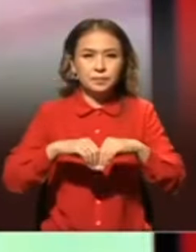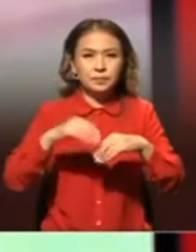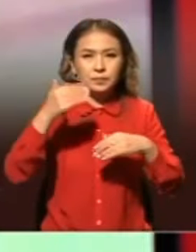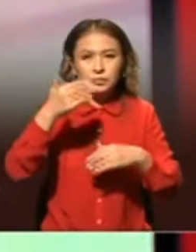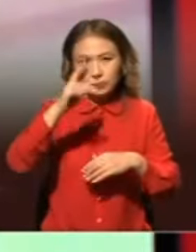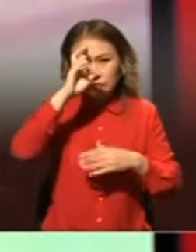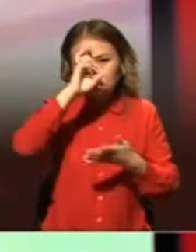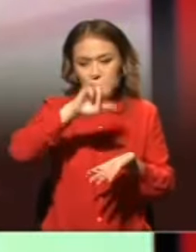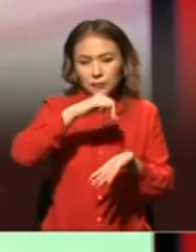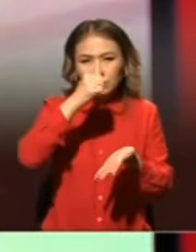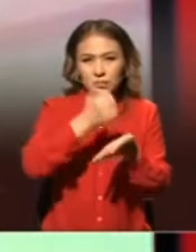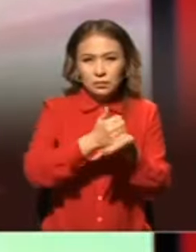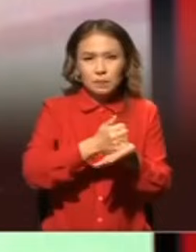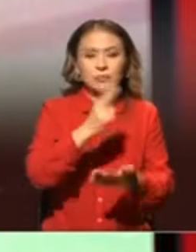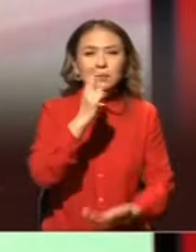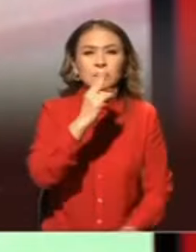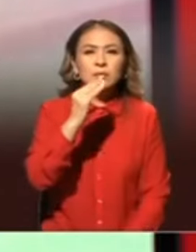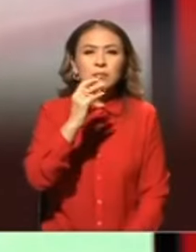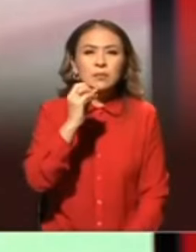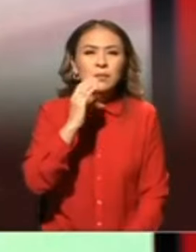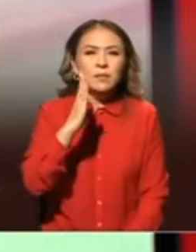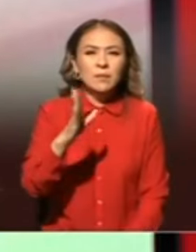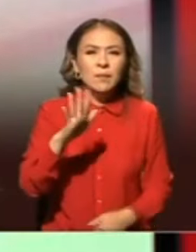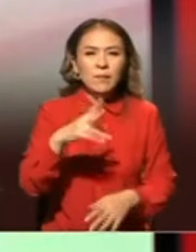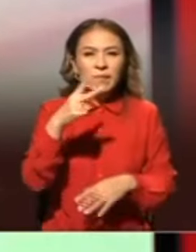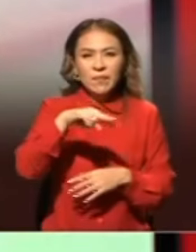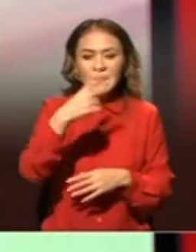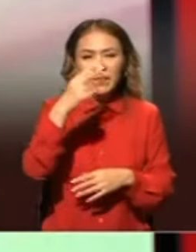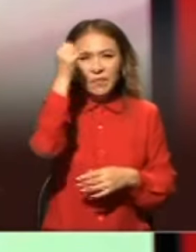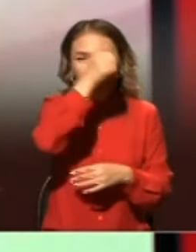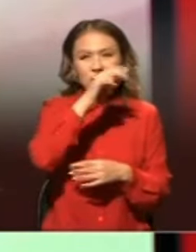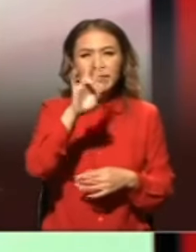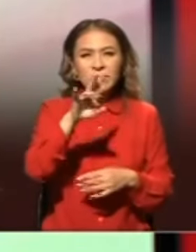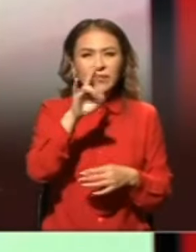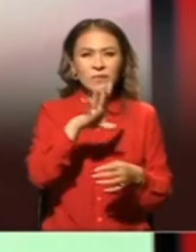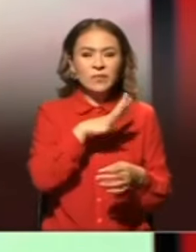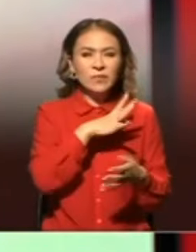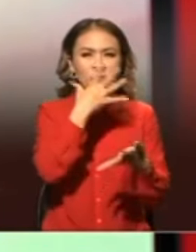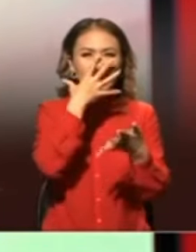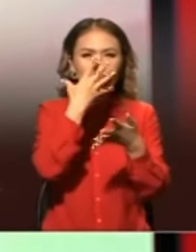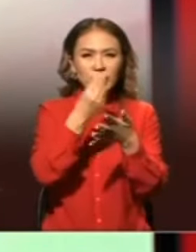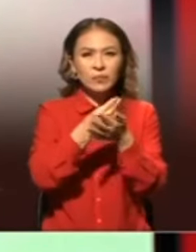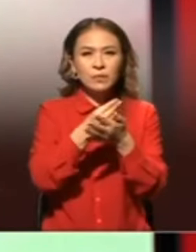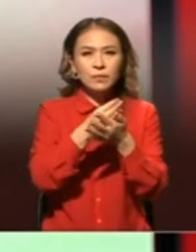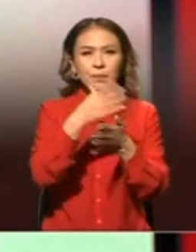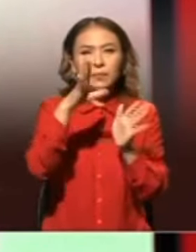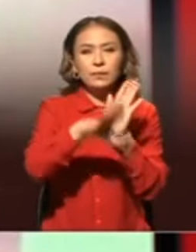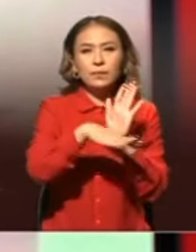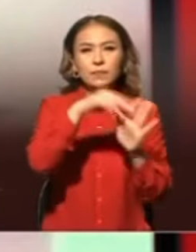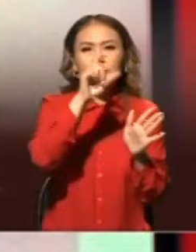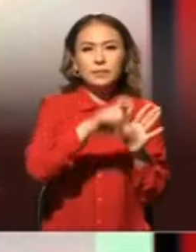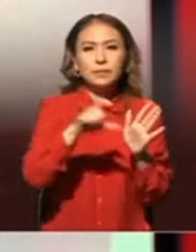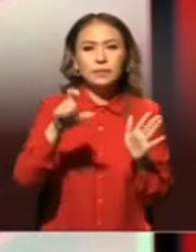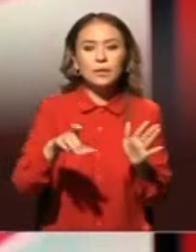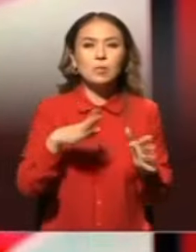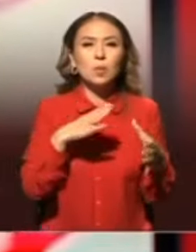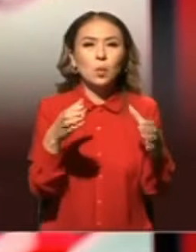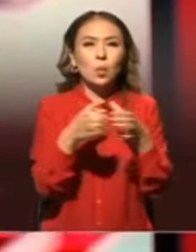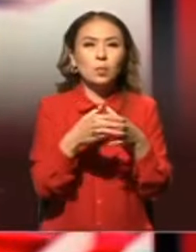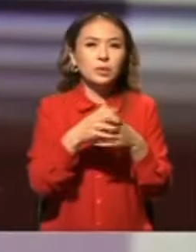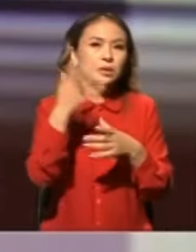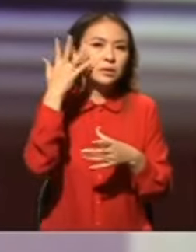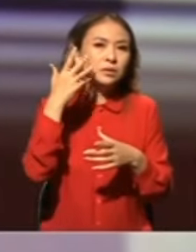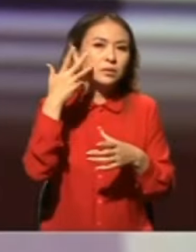мемлекет басшысы Қасым Жомарт Кемелұлы Тоқаев өзі 22 жылы қараша айында өзінің сайлау алды кампаниясы кезінде